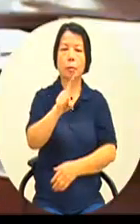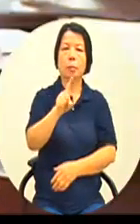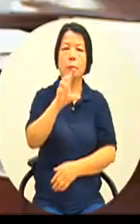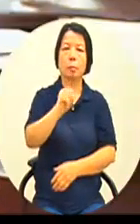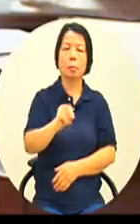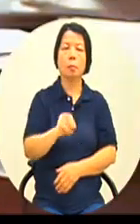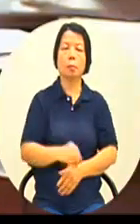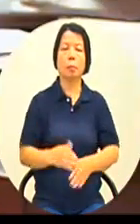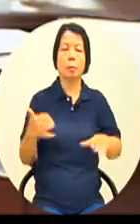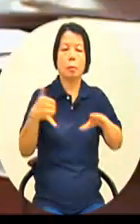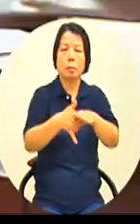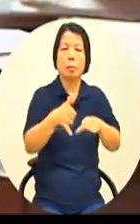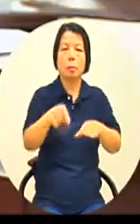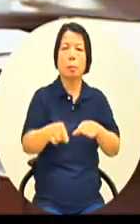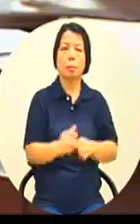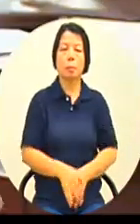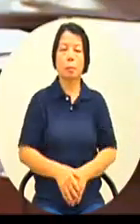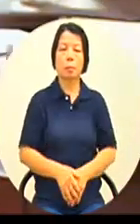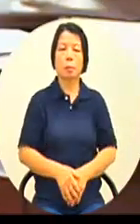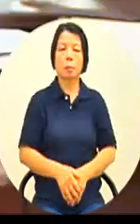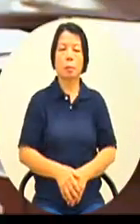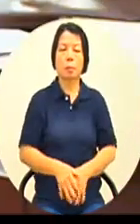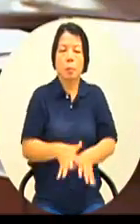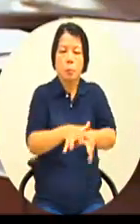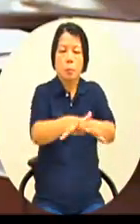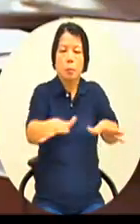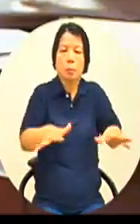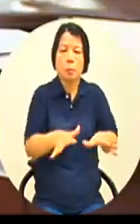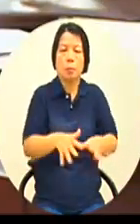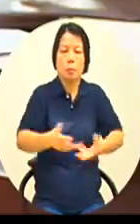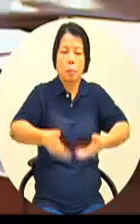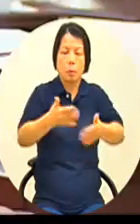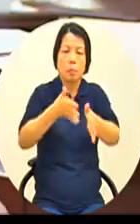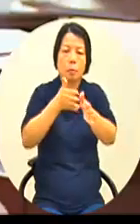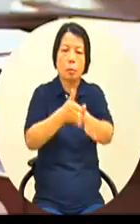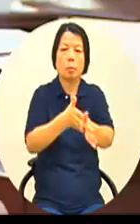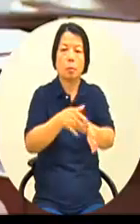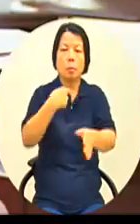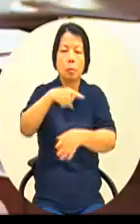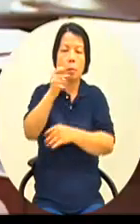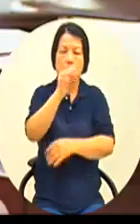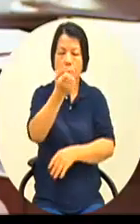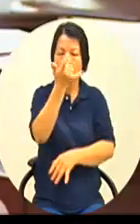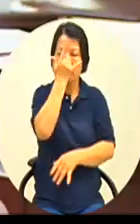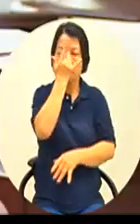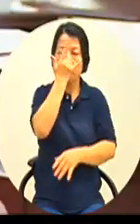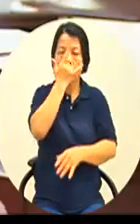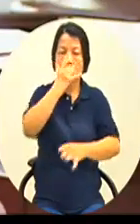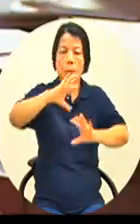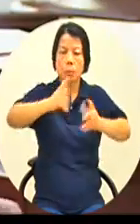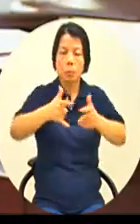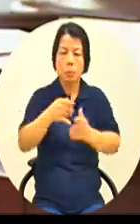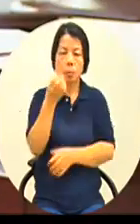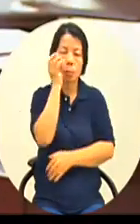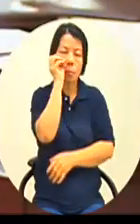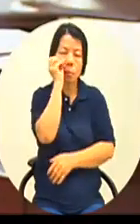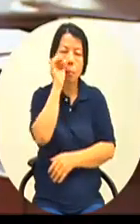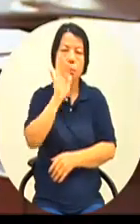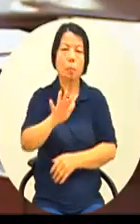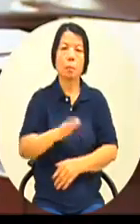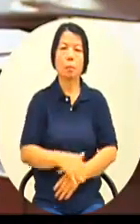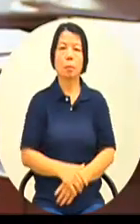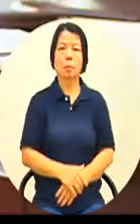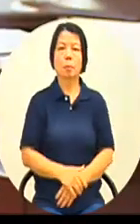狂撞轻轨对不对？哈，万一德国对不对？去考察对不对？它真的一个是个很便利的一个交通的